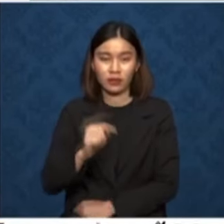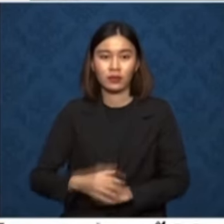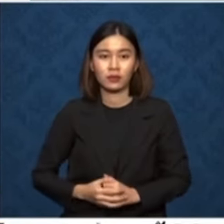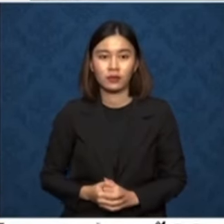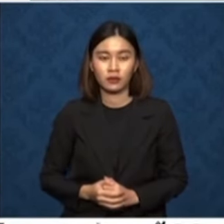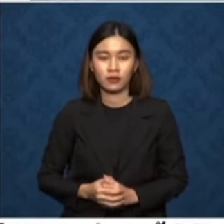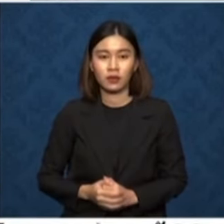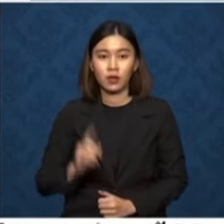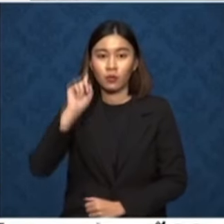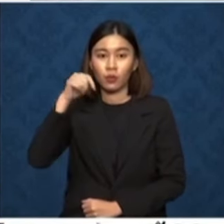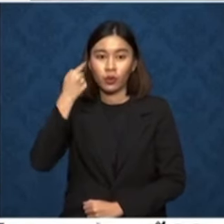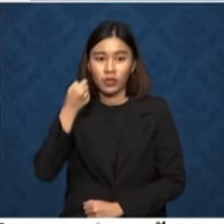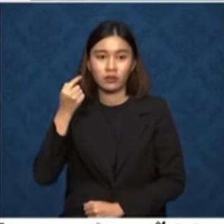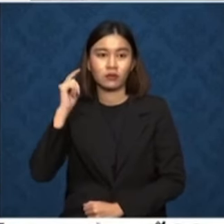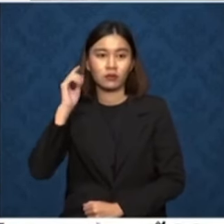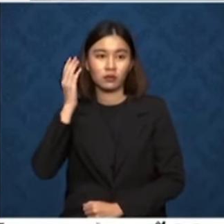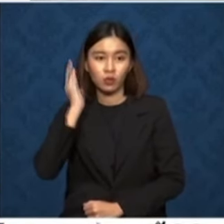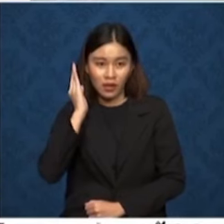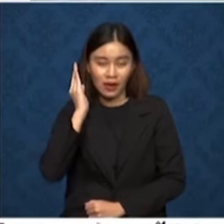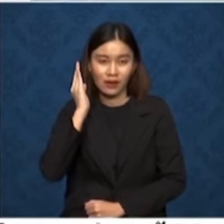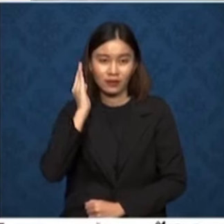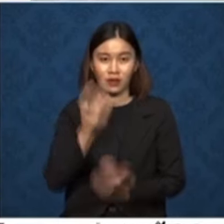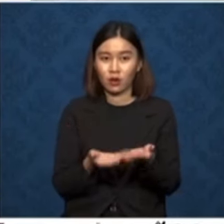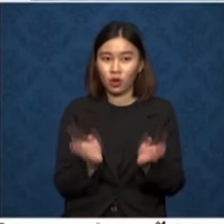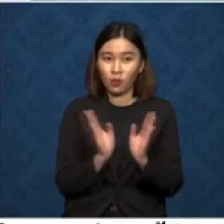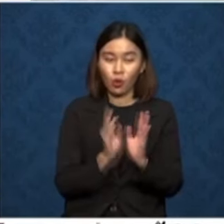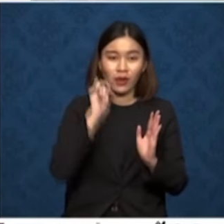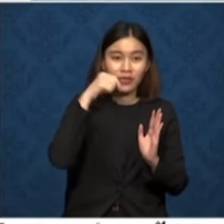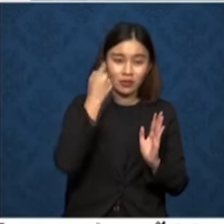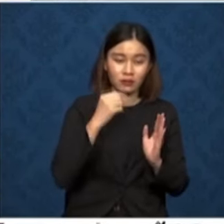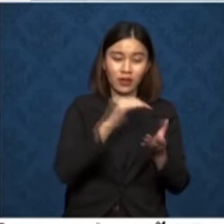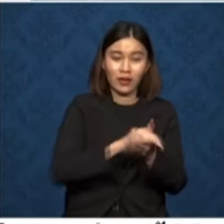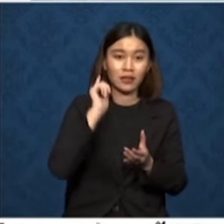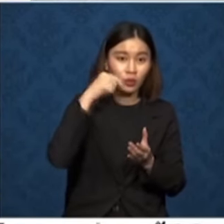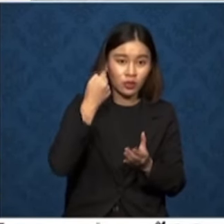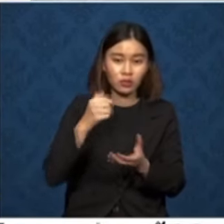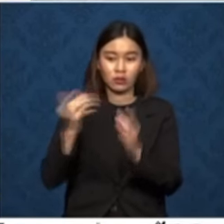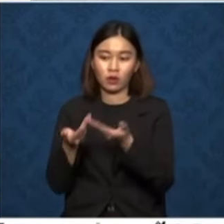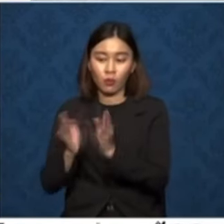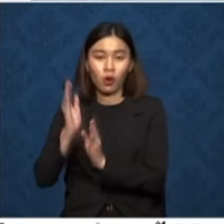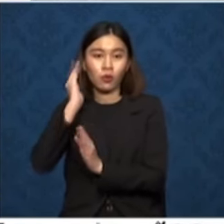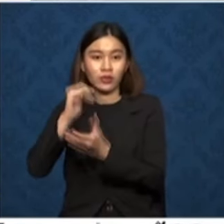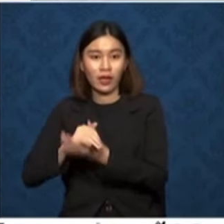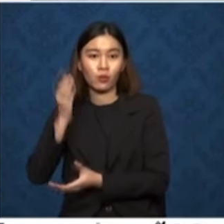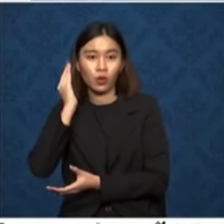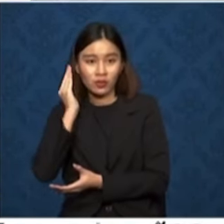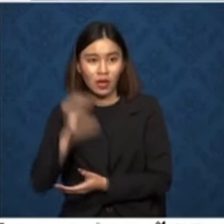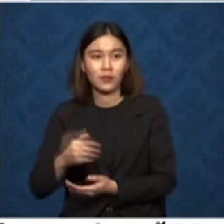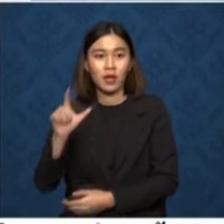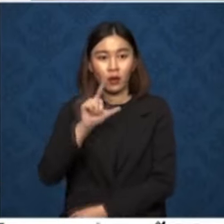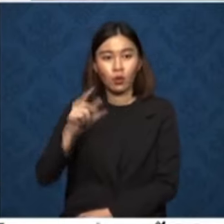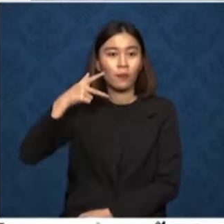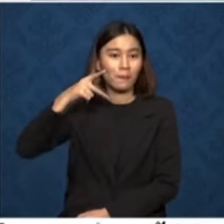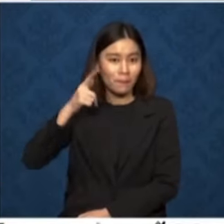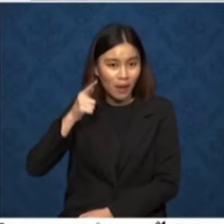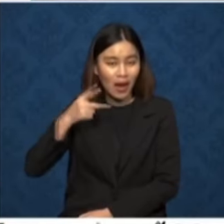ะหญิงหญิงชายชายครอบครัวหญิงหญิงครอบครัวชายชายครอบครัวลุงป้าคร